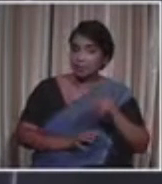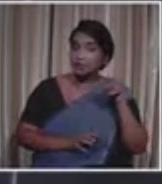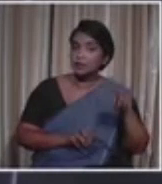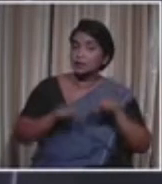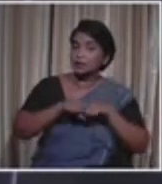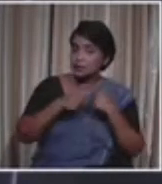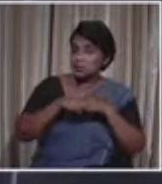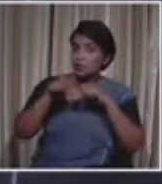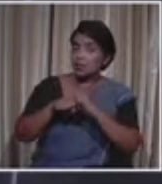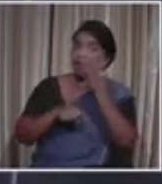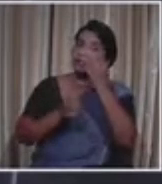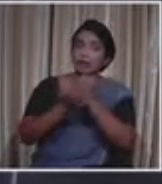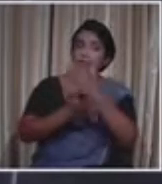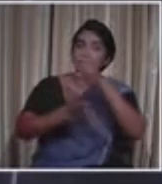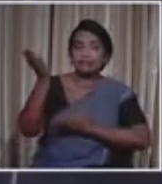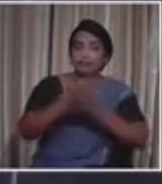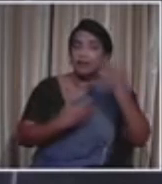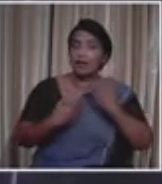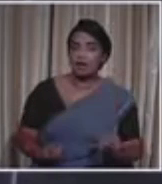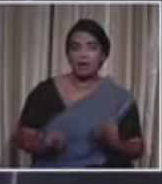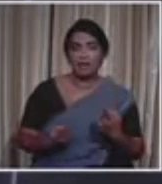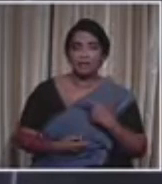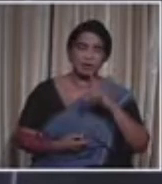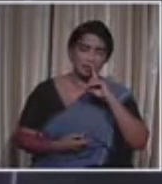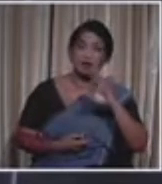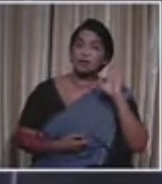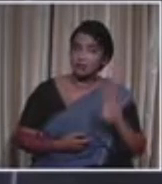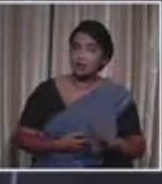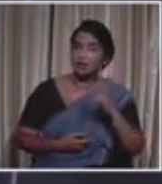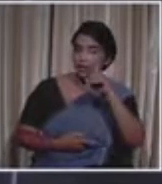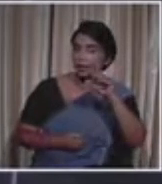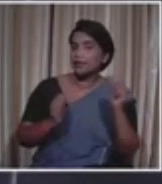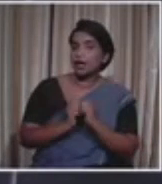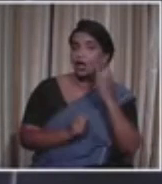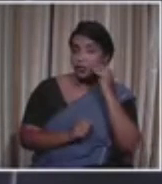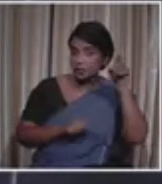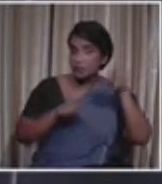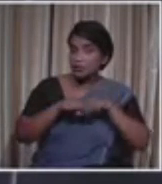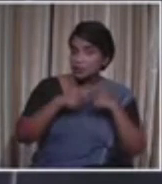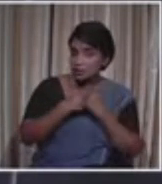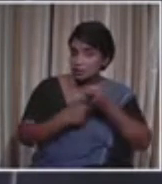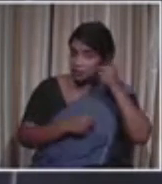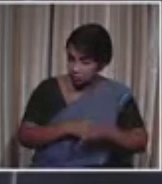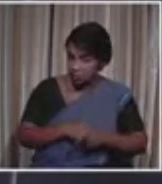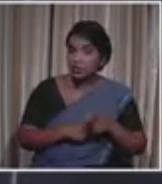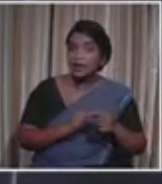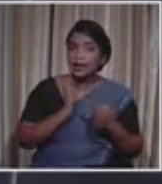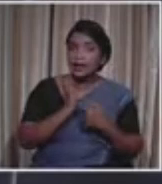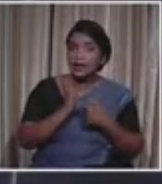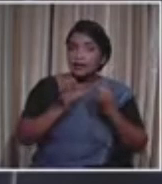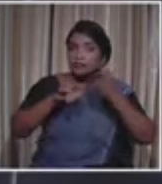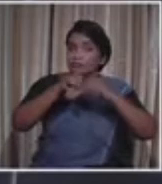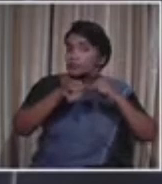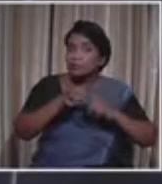සමාගම් හතරට ලියන්න ලියලා අපේ අවශ්‍යතාවය කියන්න. හැබැයි එකම ක්‍රමේ තමයි රුසියානු සමාගම් එකඟ වුණොත් එකඟ වෙන්නේ ටෙන්ඩර්